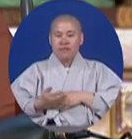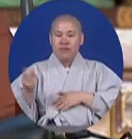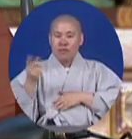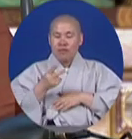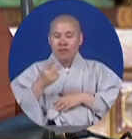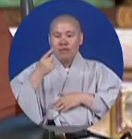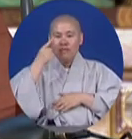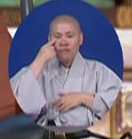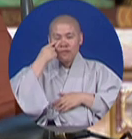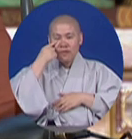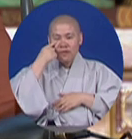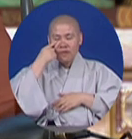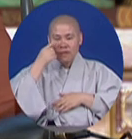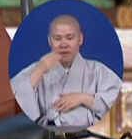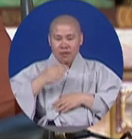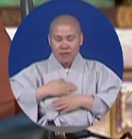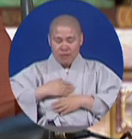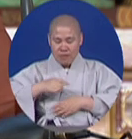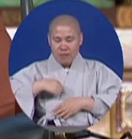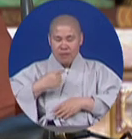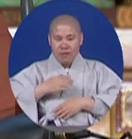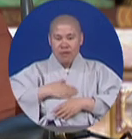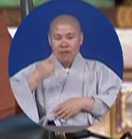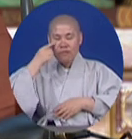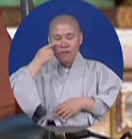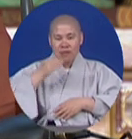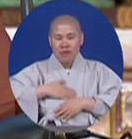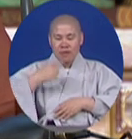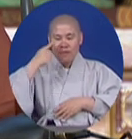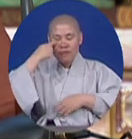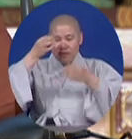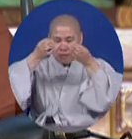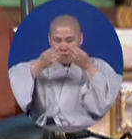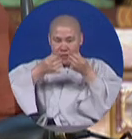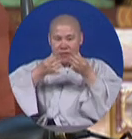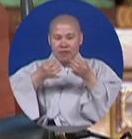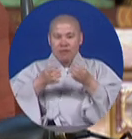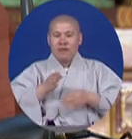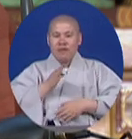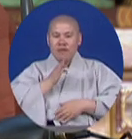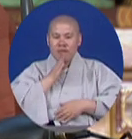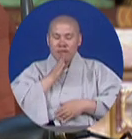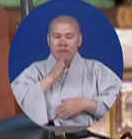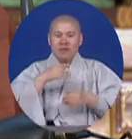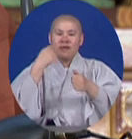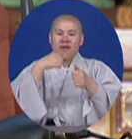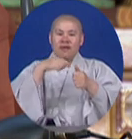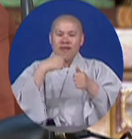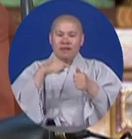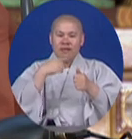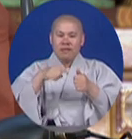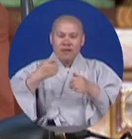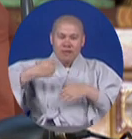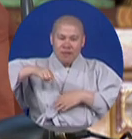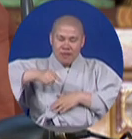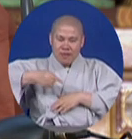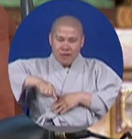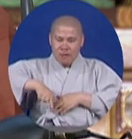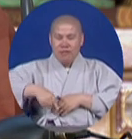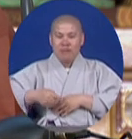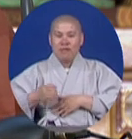눈이 눈을 보는 거다. 눈이 눈을 보는 거. 그 참 아주 가르침이 참